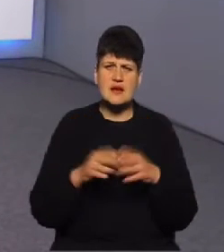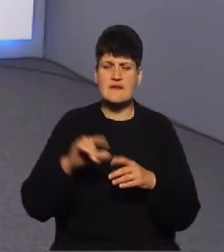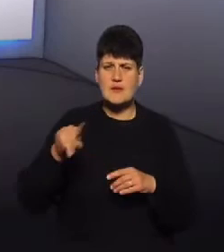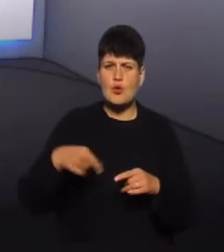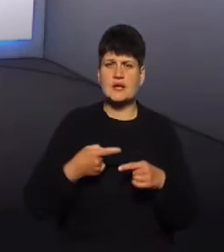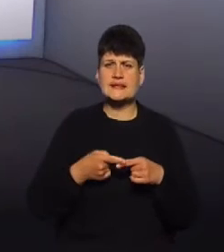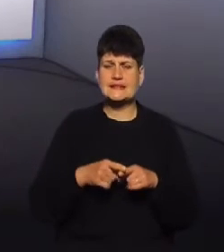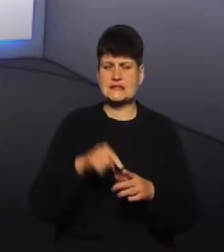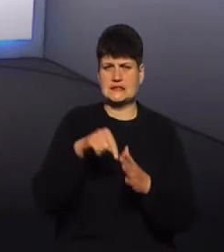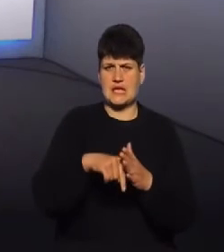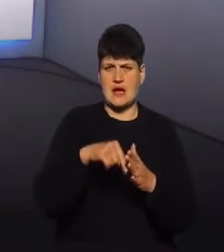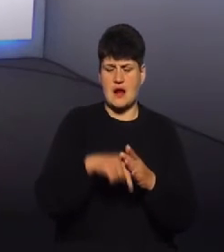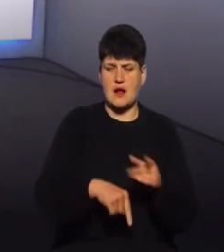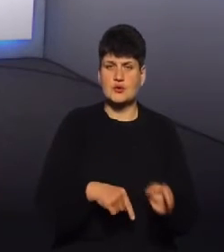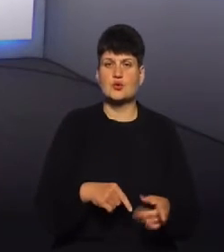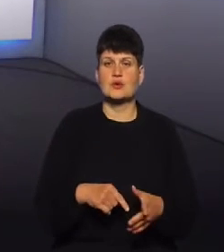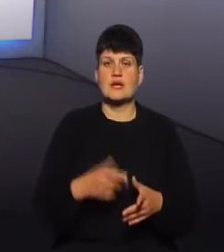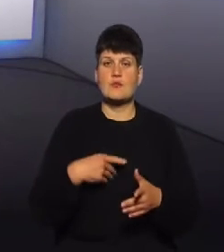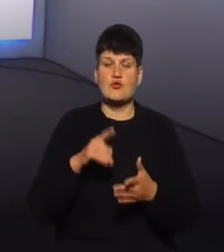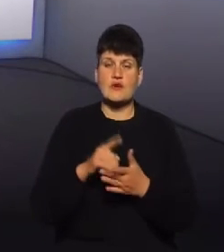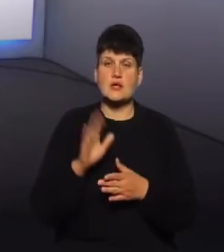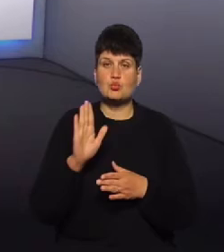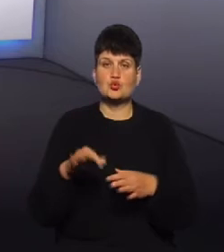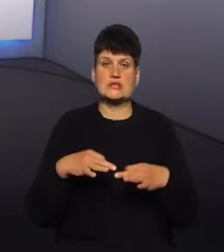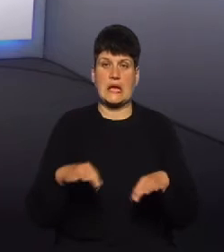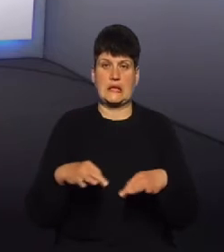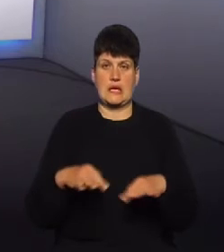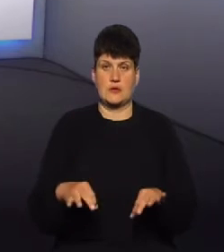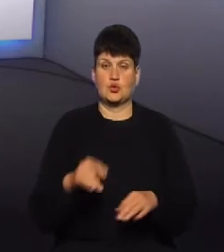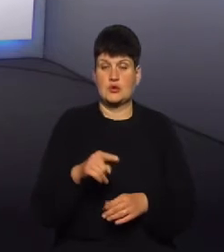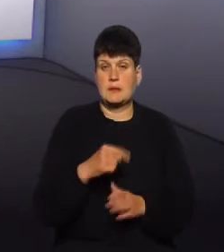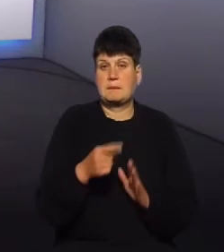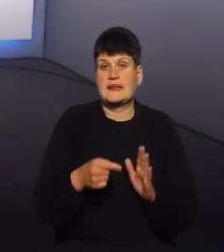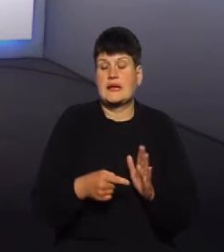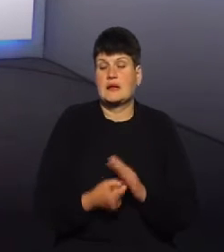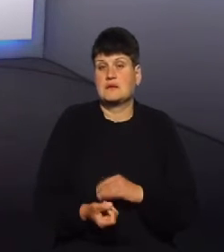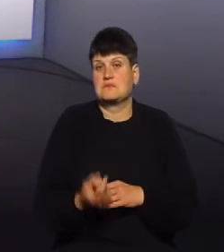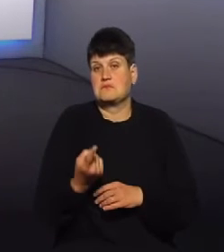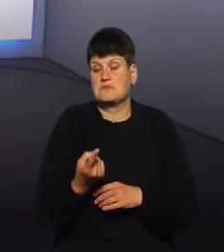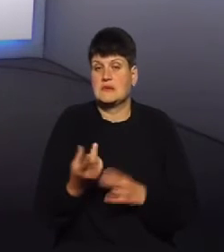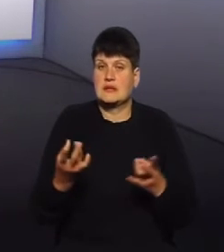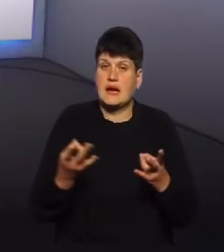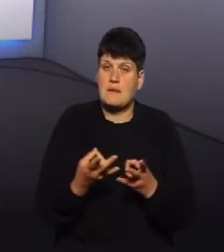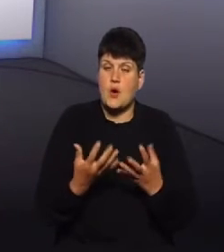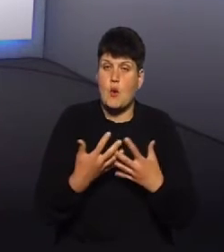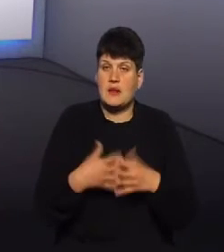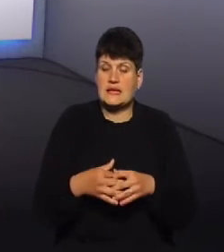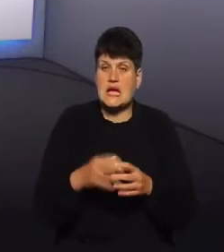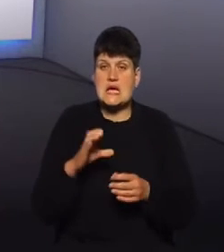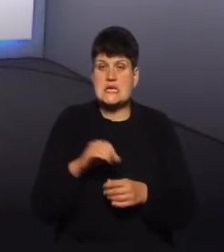які повинні би бути на транспортному засобі. Тоді постає питання, взагалі, або треба обладнювати всі самокати